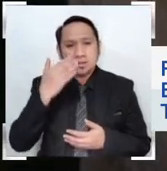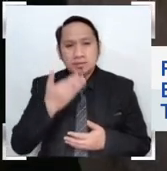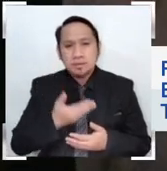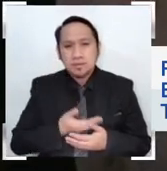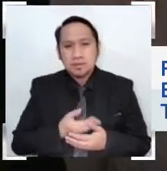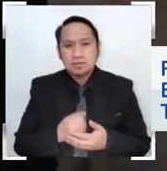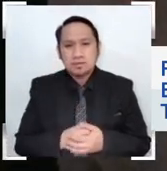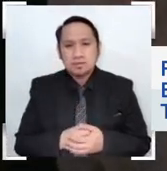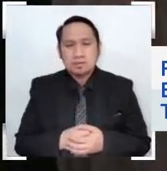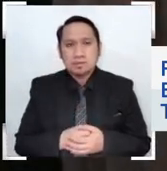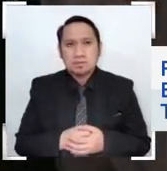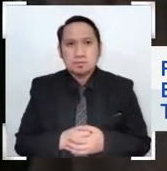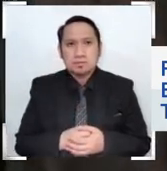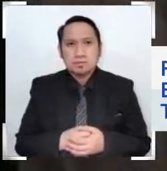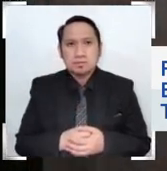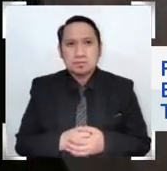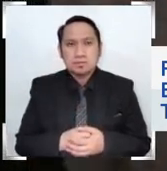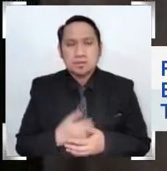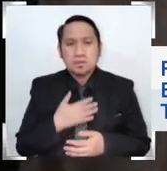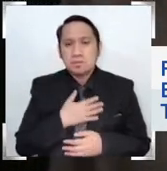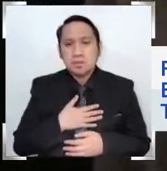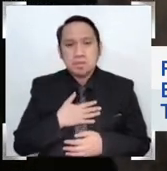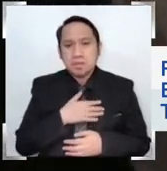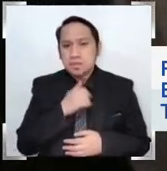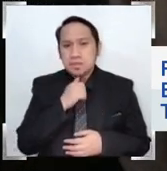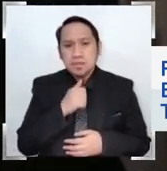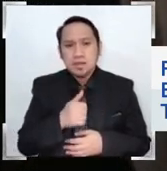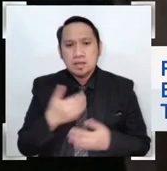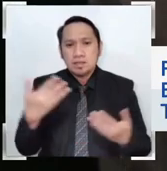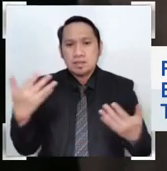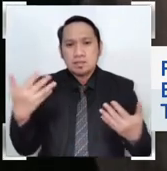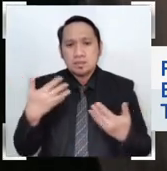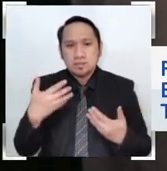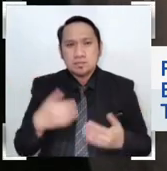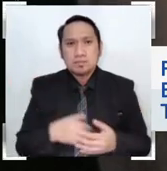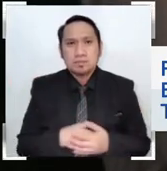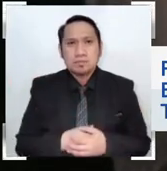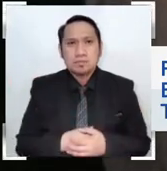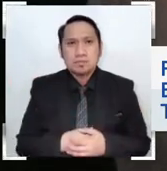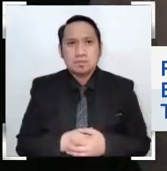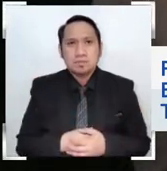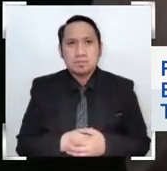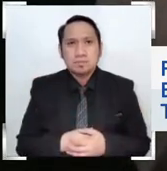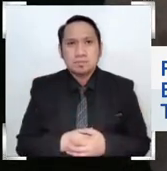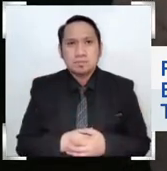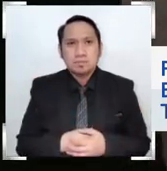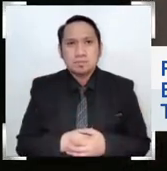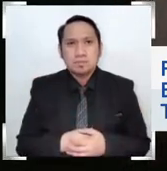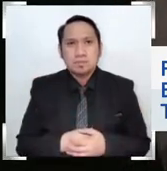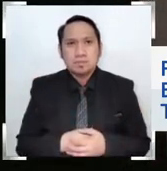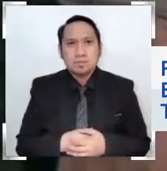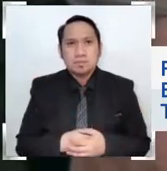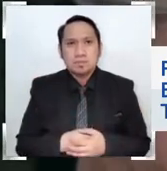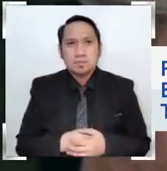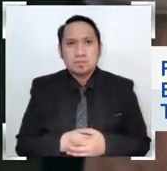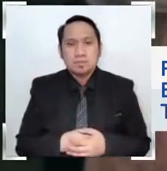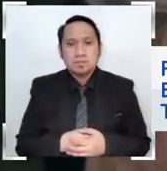Nag-iyak ako, iwan! Huwag niyo! Hindi ko kaya!